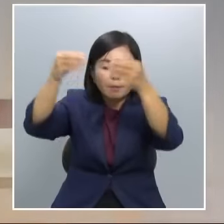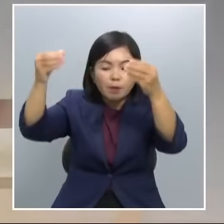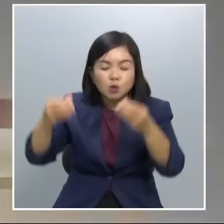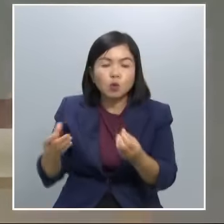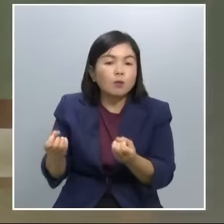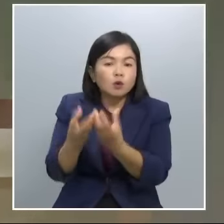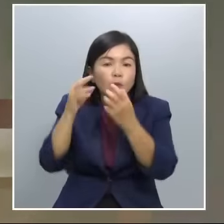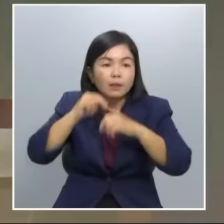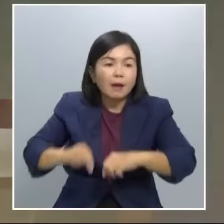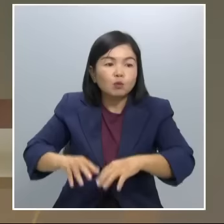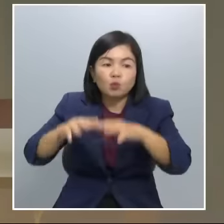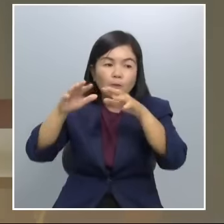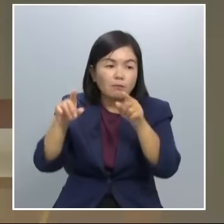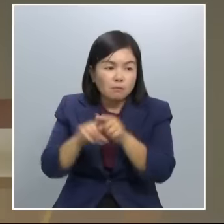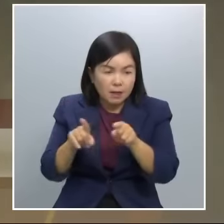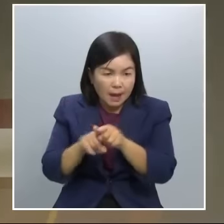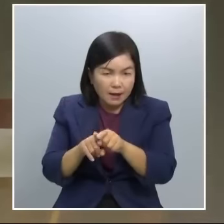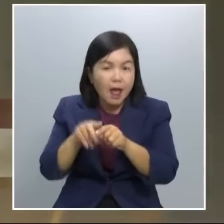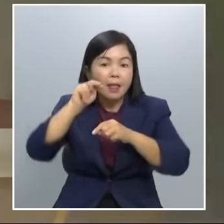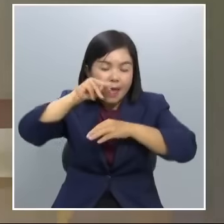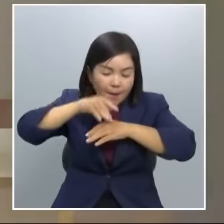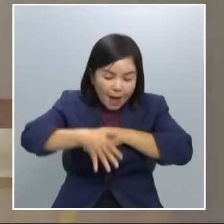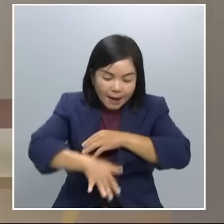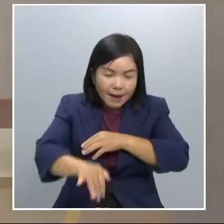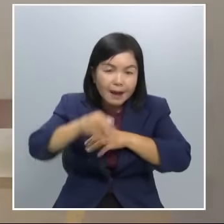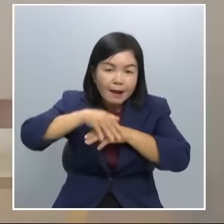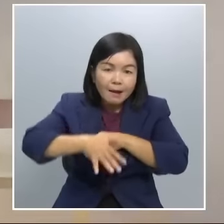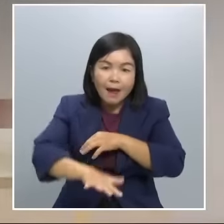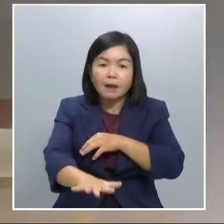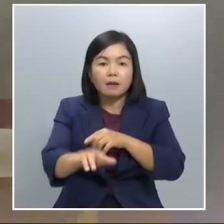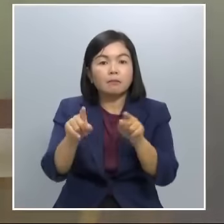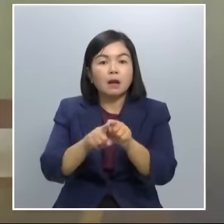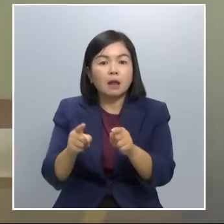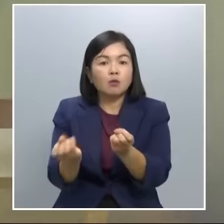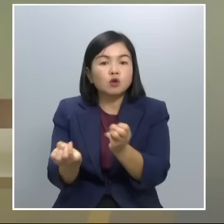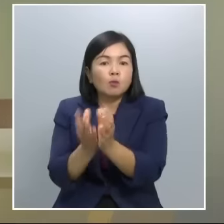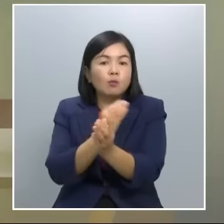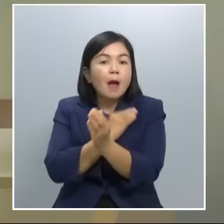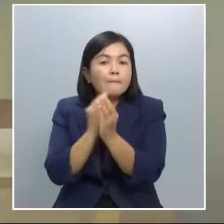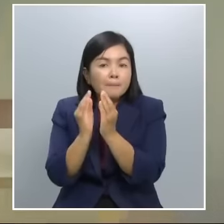ล้วก็ไหลมาทางผ่านวัดผาลาด